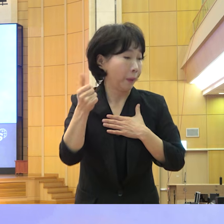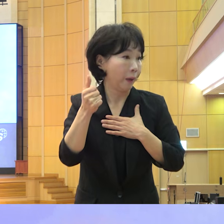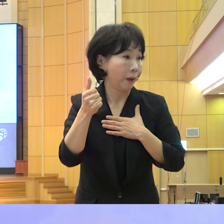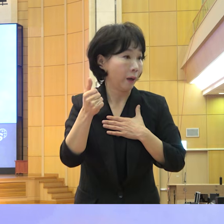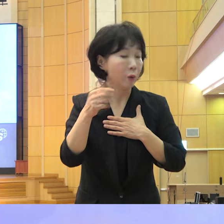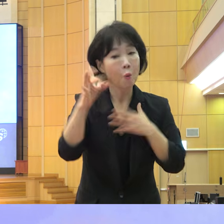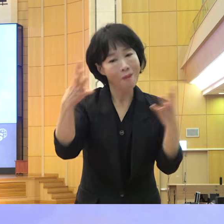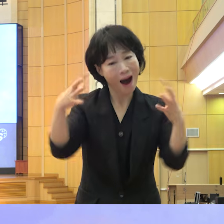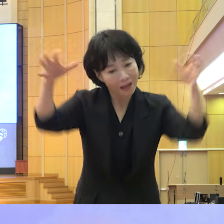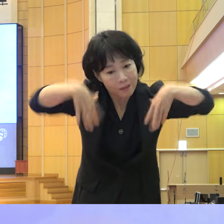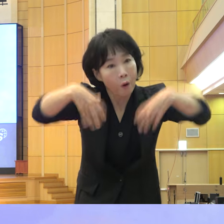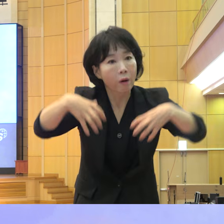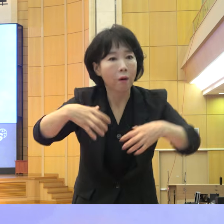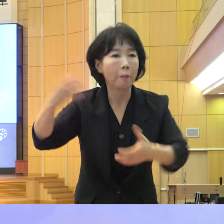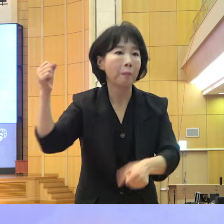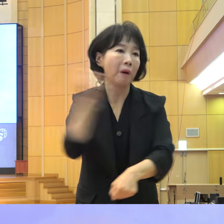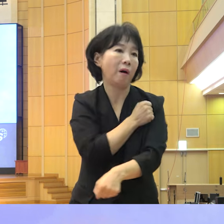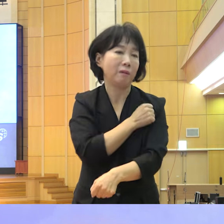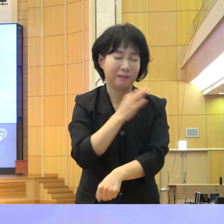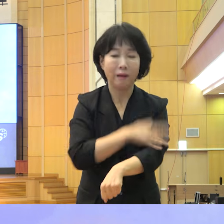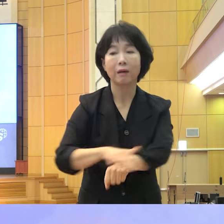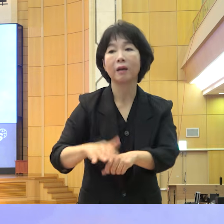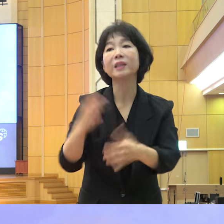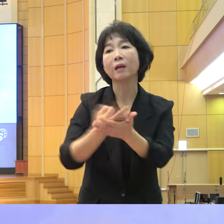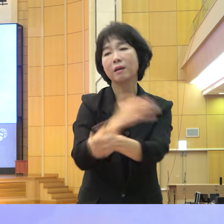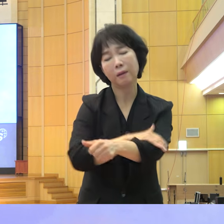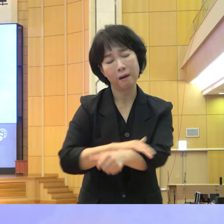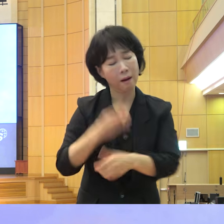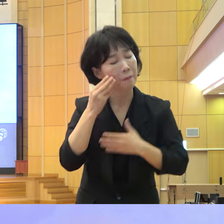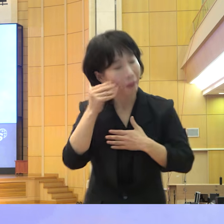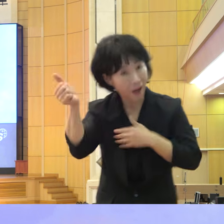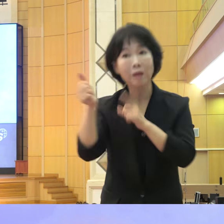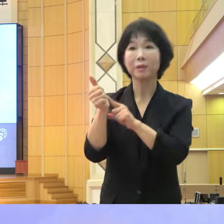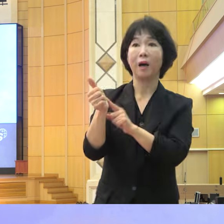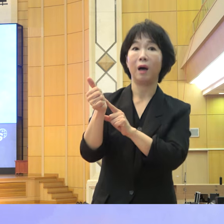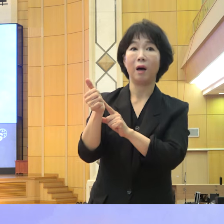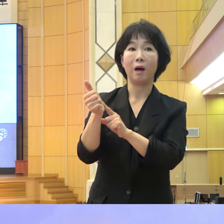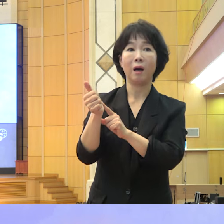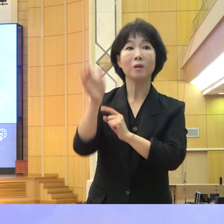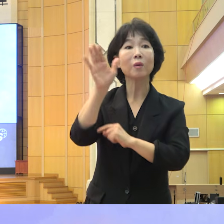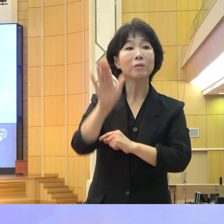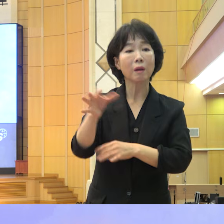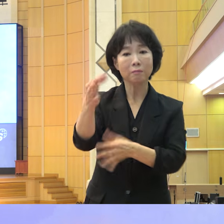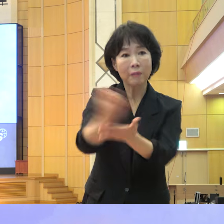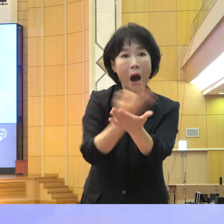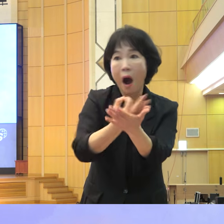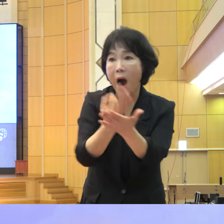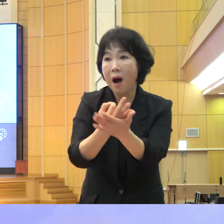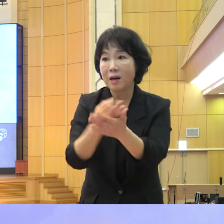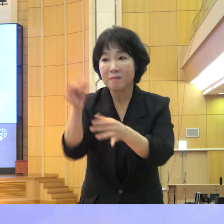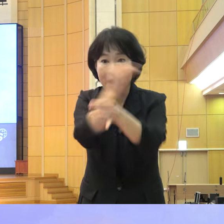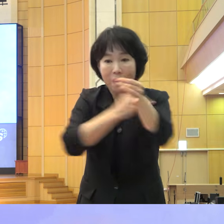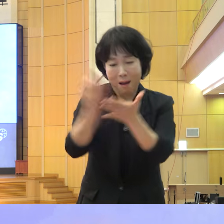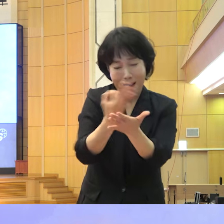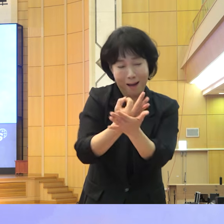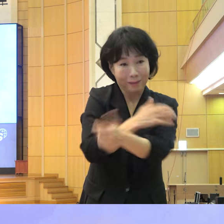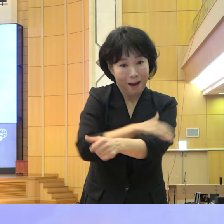아주 유명하고 장사가 잘 되는, 그런데 이렇게 장사가 잘 되는데